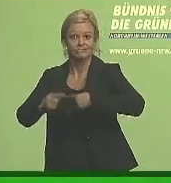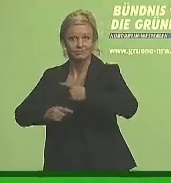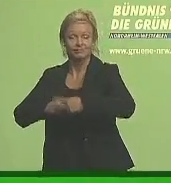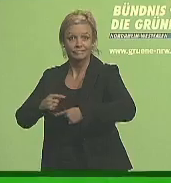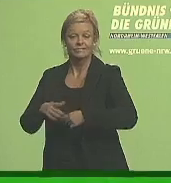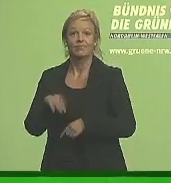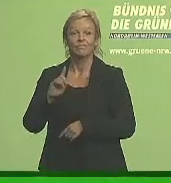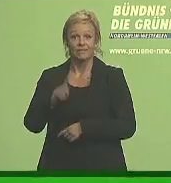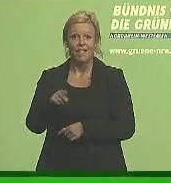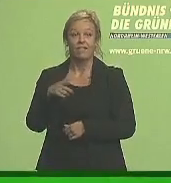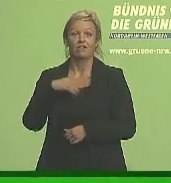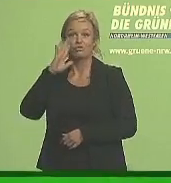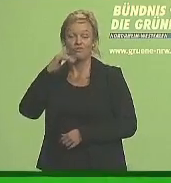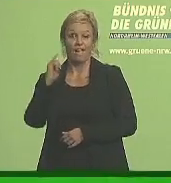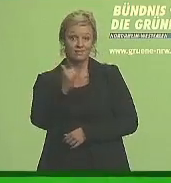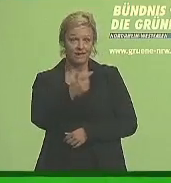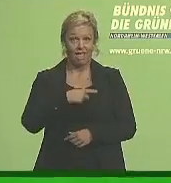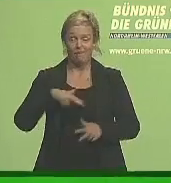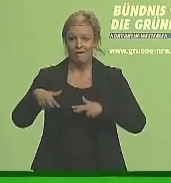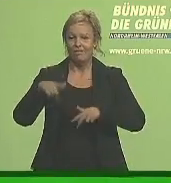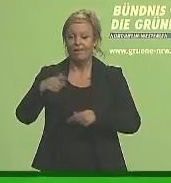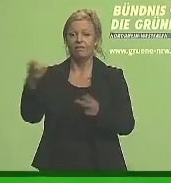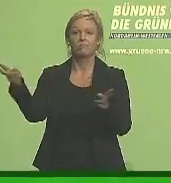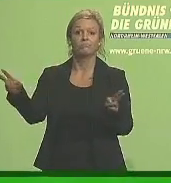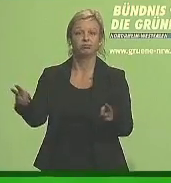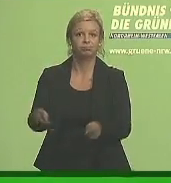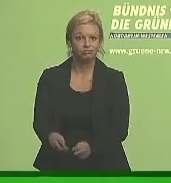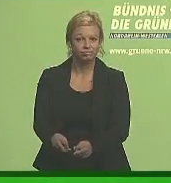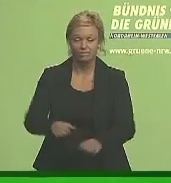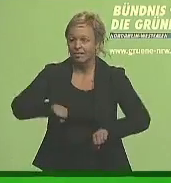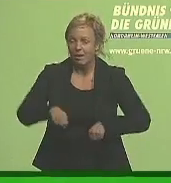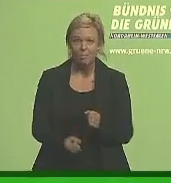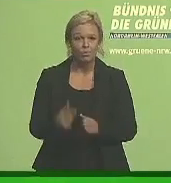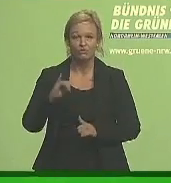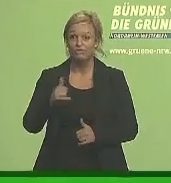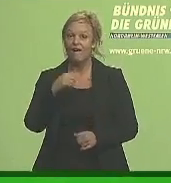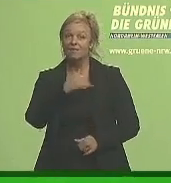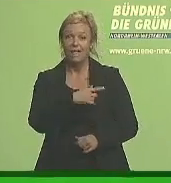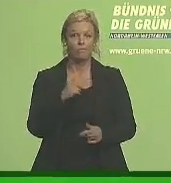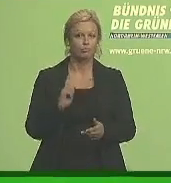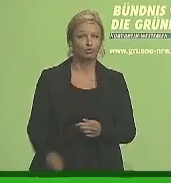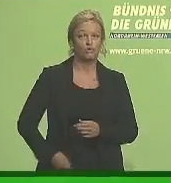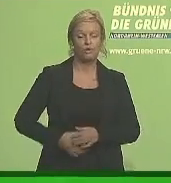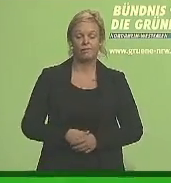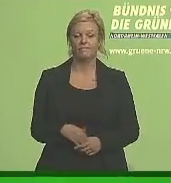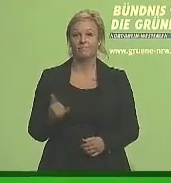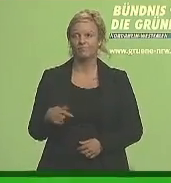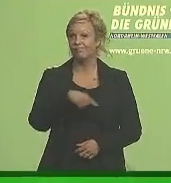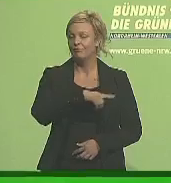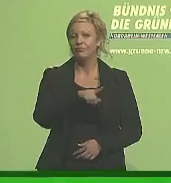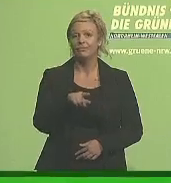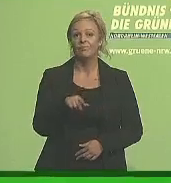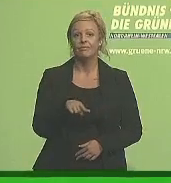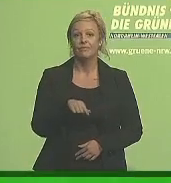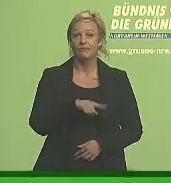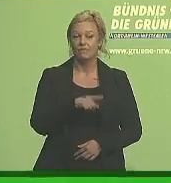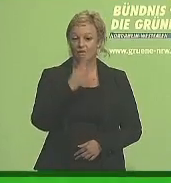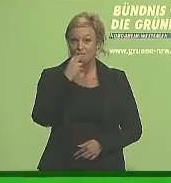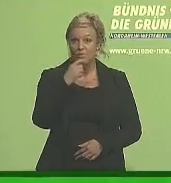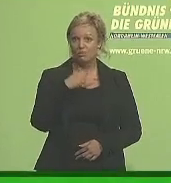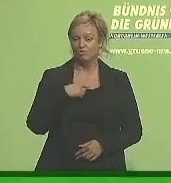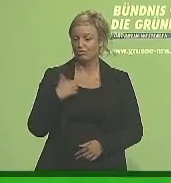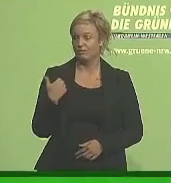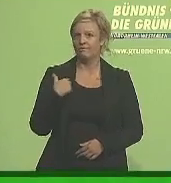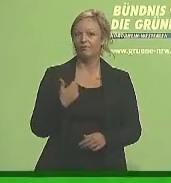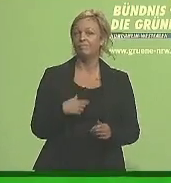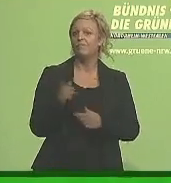Koalition verwaltet worden ist und jetzt kaputt gemacht worden wird von Schwarz-Gelb. Wenn ihr wirklich klimapolitische Vorreiter sehen wollt, dann